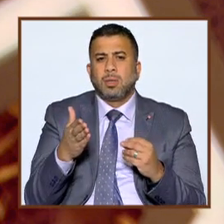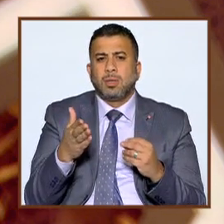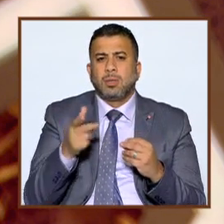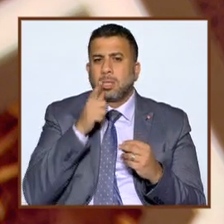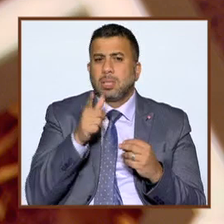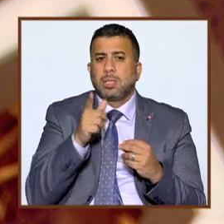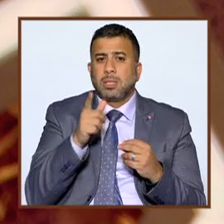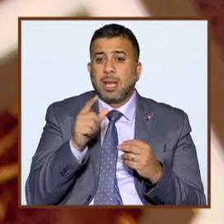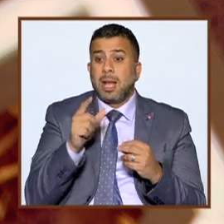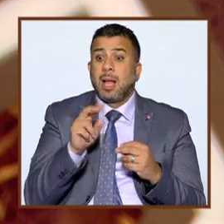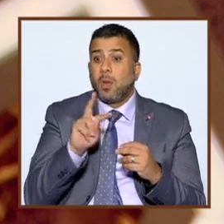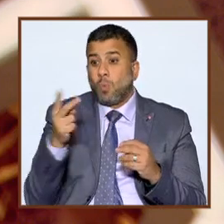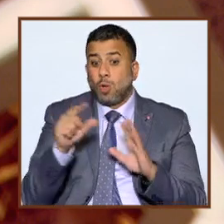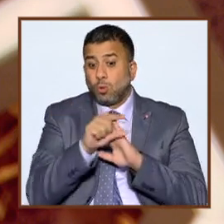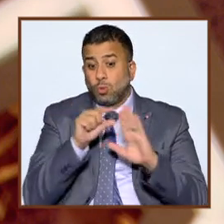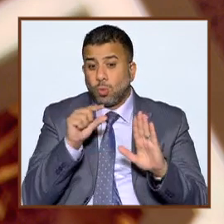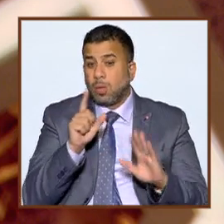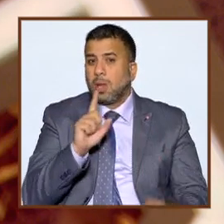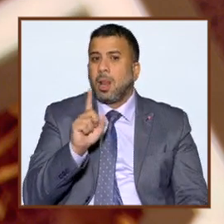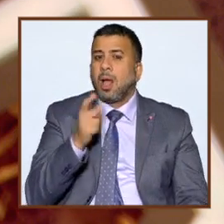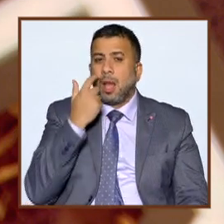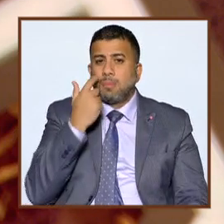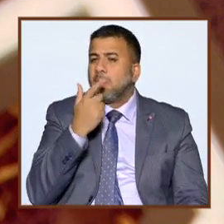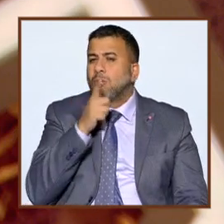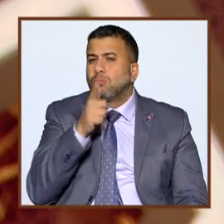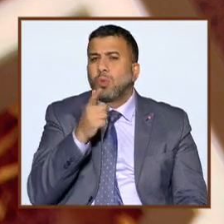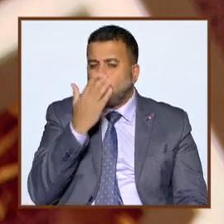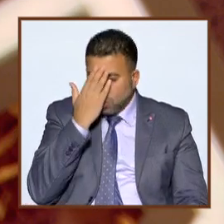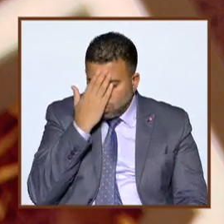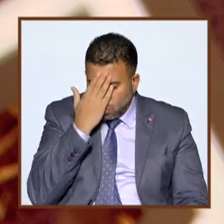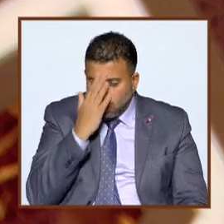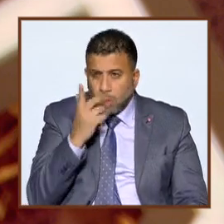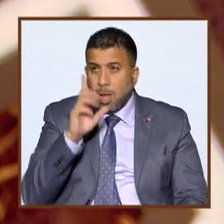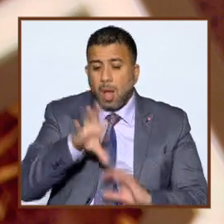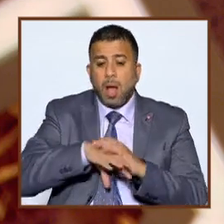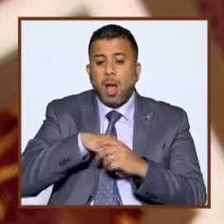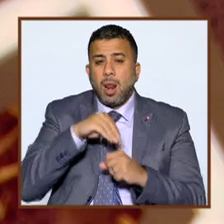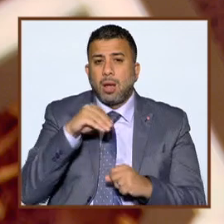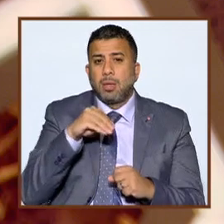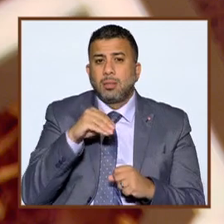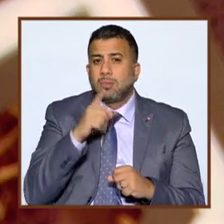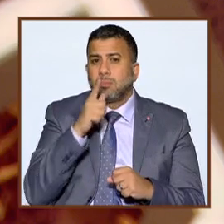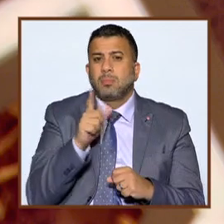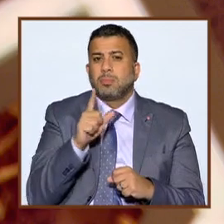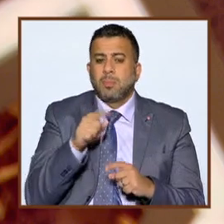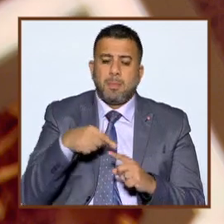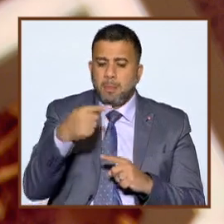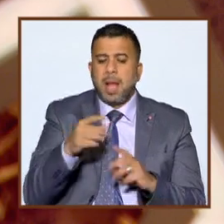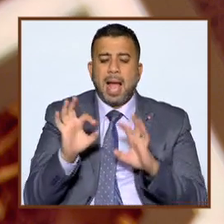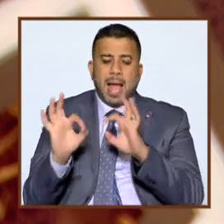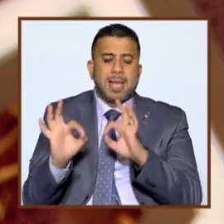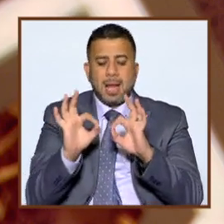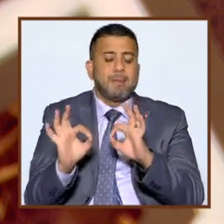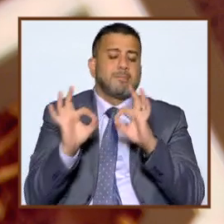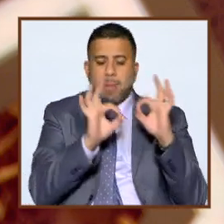ما تسجدين عند مثل قول الله تعالى واسجدوا لله الذي خلقهن، لا، تنتقلين إلى ما بعد.